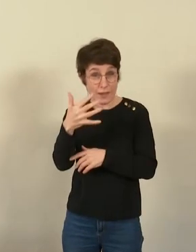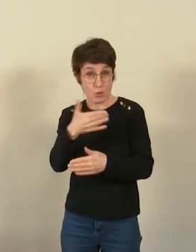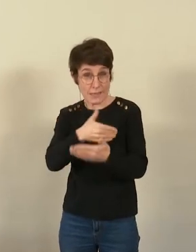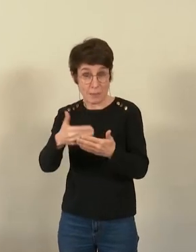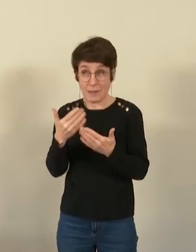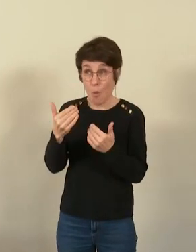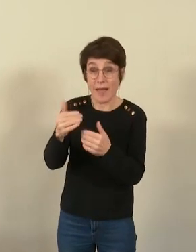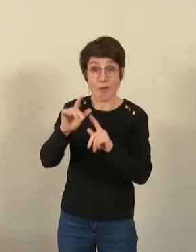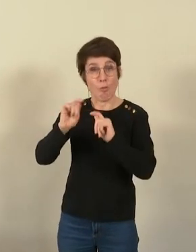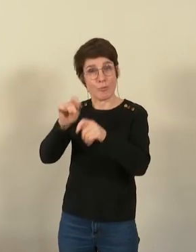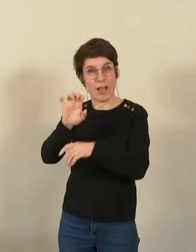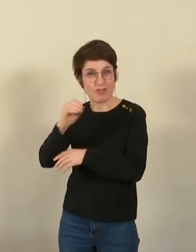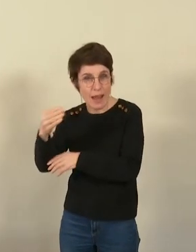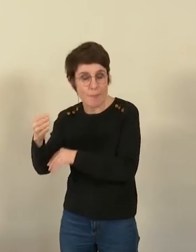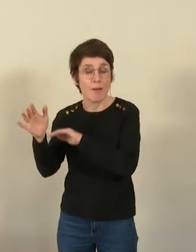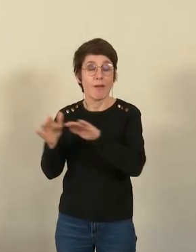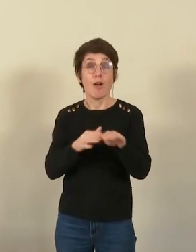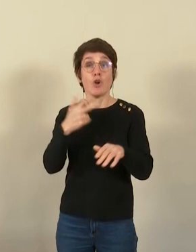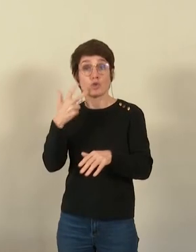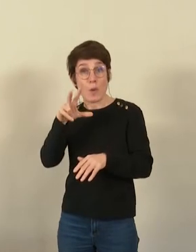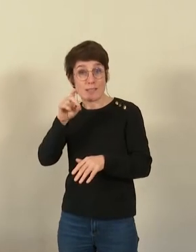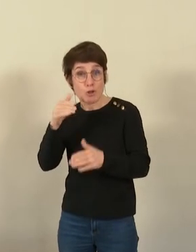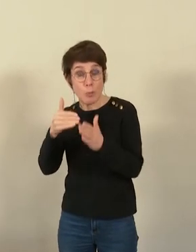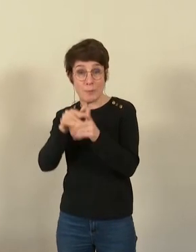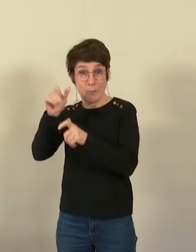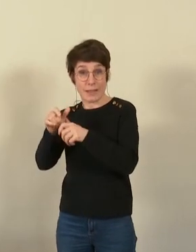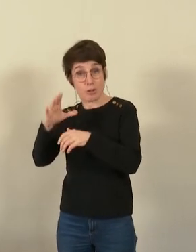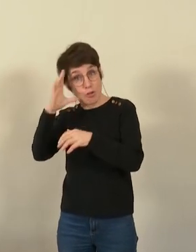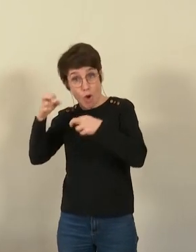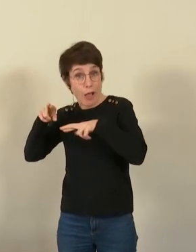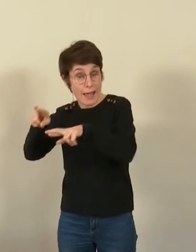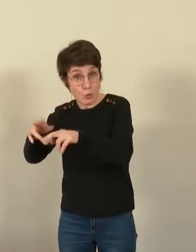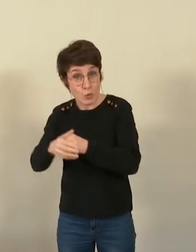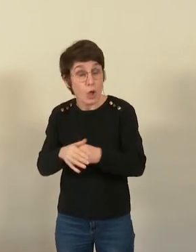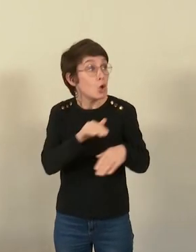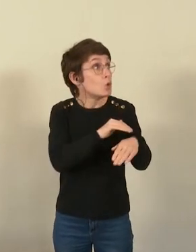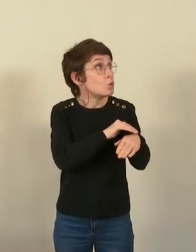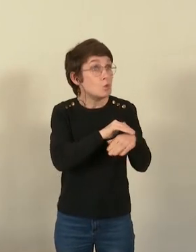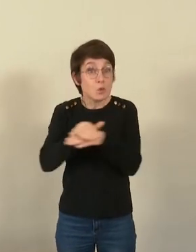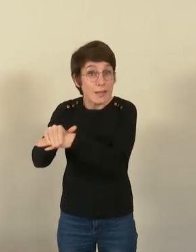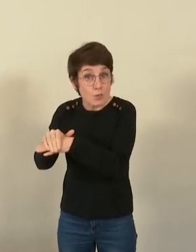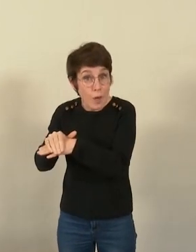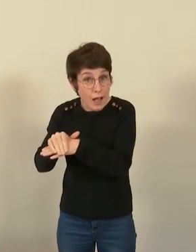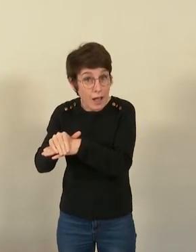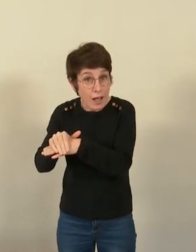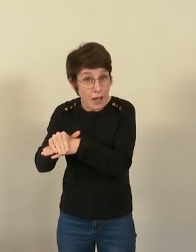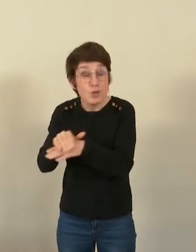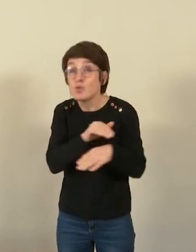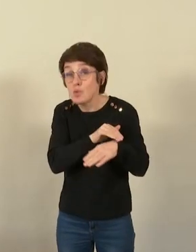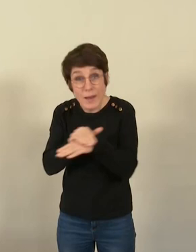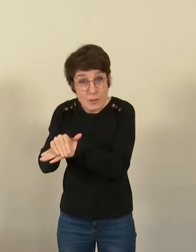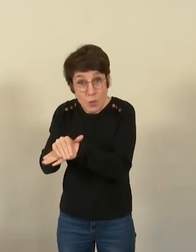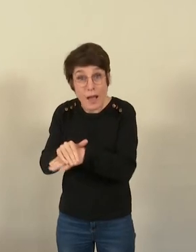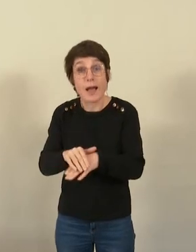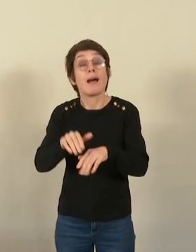social 330000 personnes SDF chaque soir je dis bien chaque soir plus de 8000 personnes en demande non